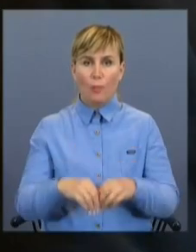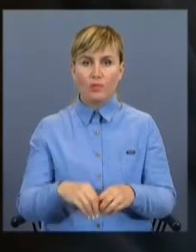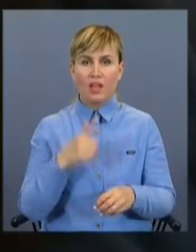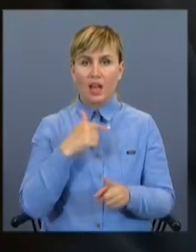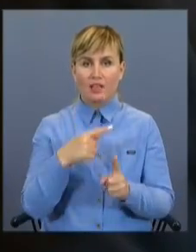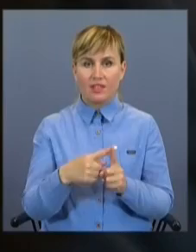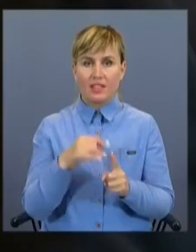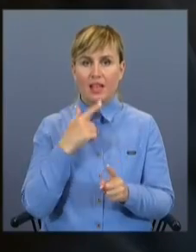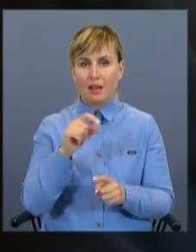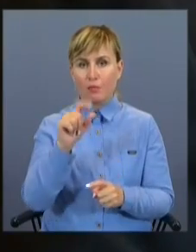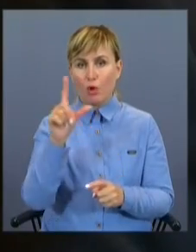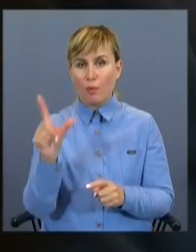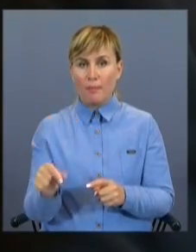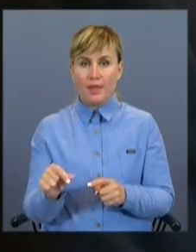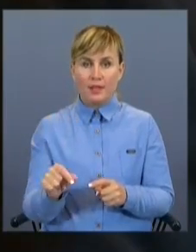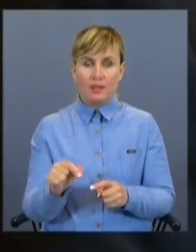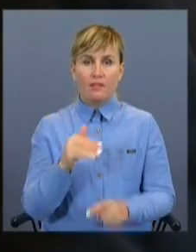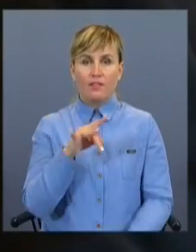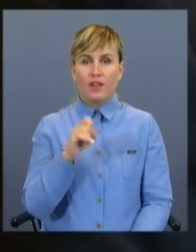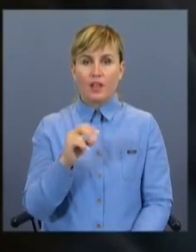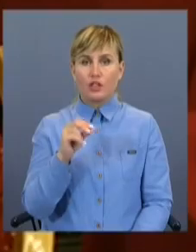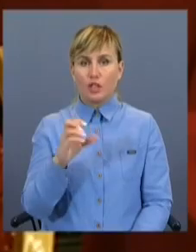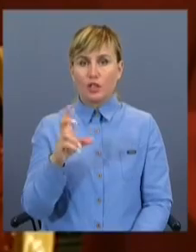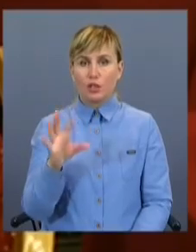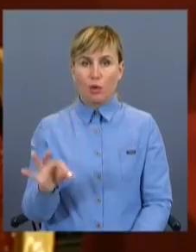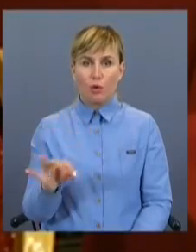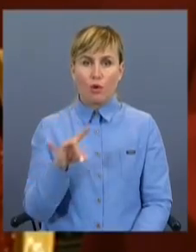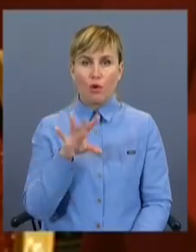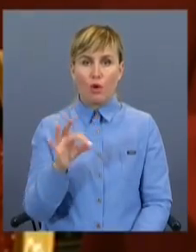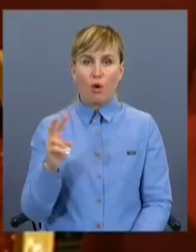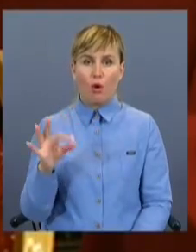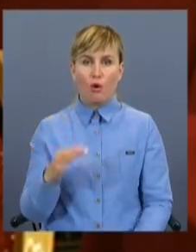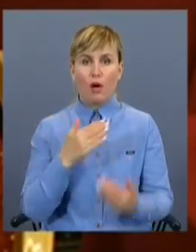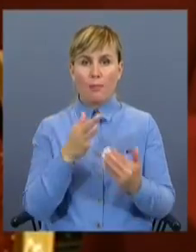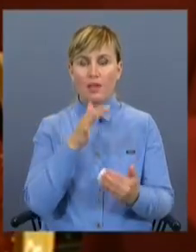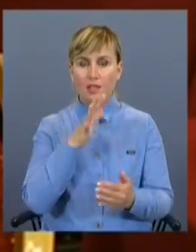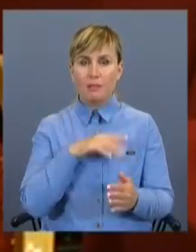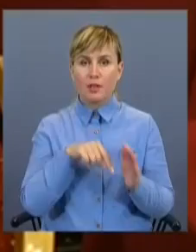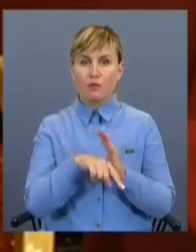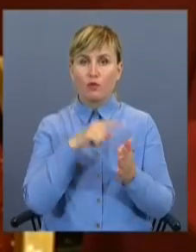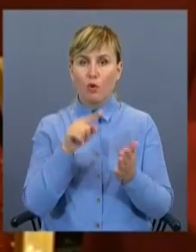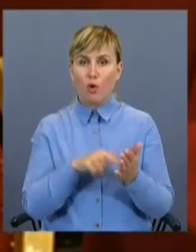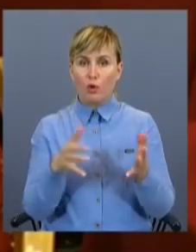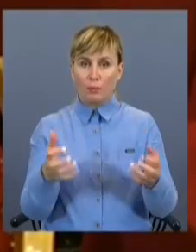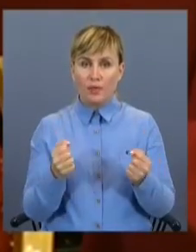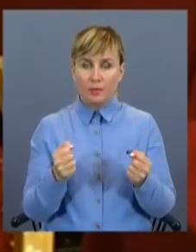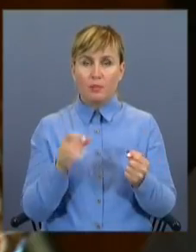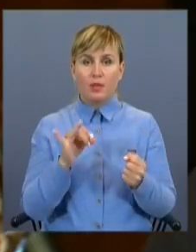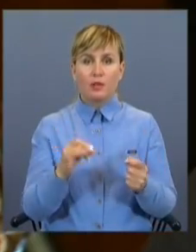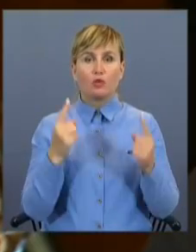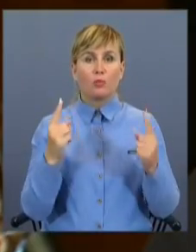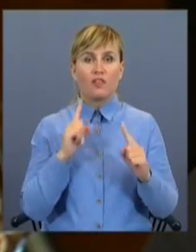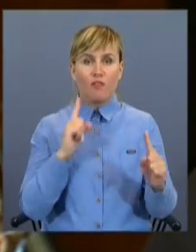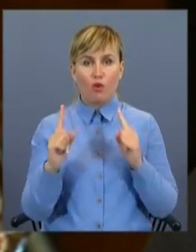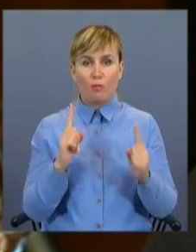Красного Креста и Красного Полумесяца Франческо Рокко. Последняя была принята во Флоренции. Отмечу, что на проведение юбилейного